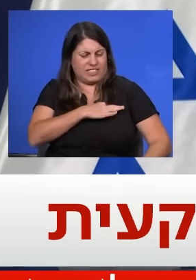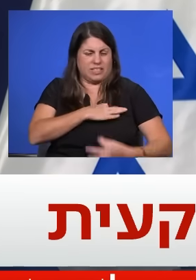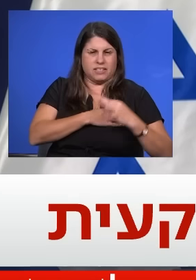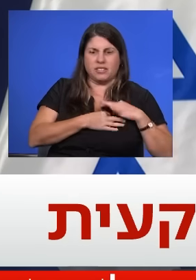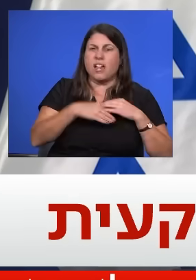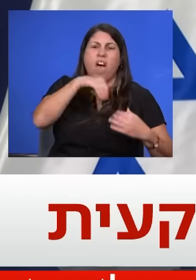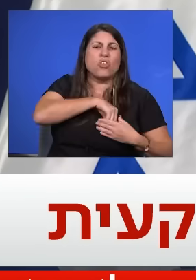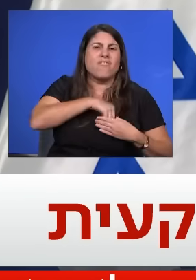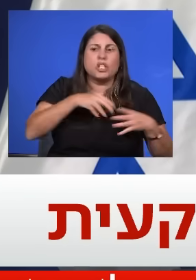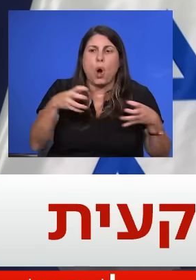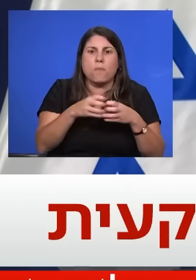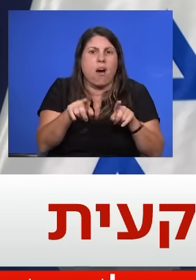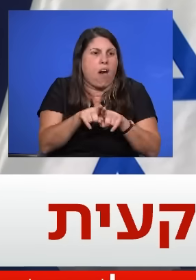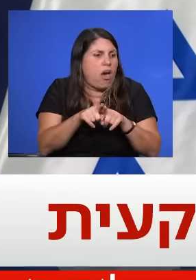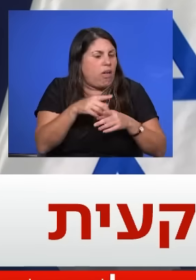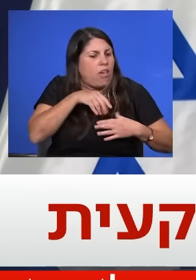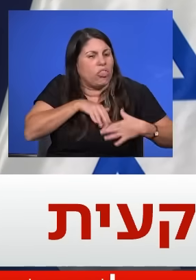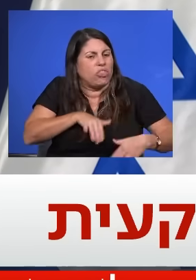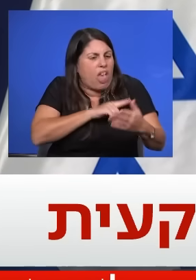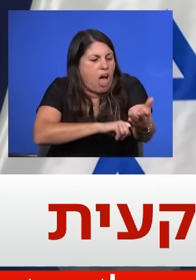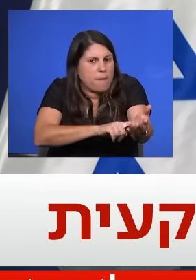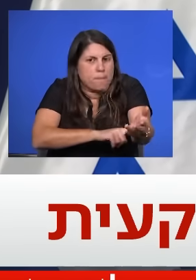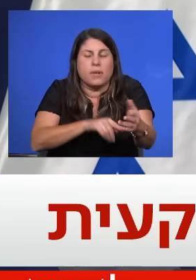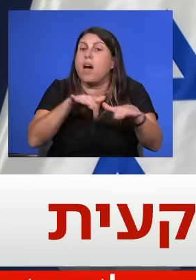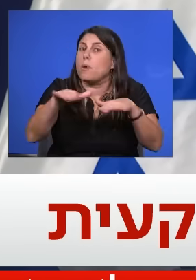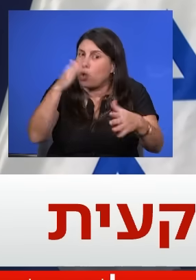הממשלה תקבע ימי אבל לאומי לאסון הנורא.